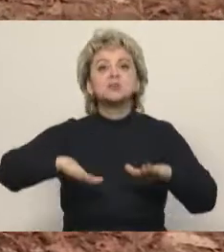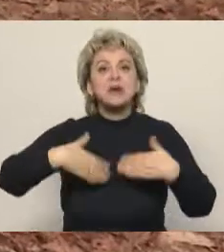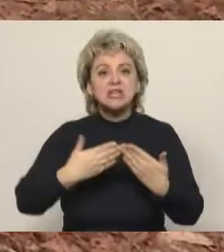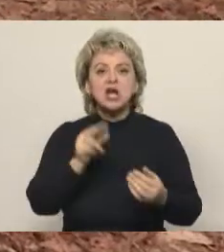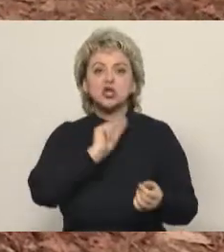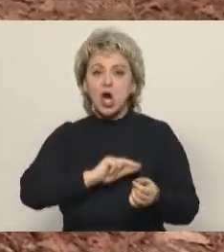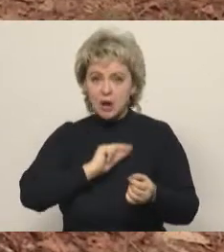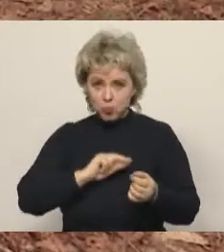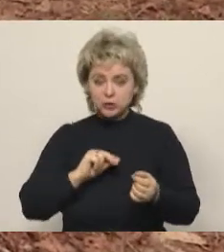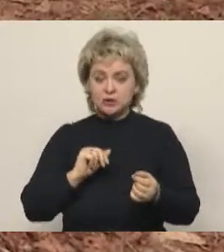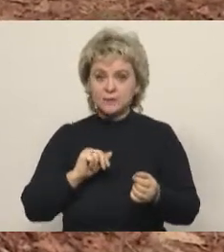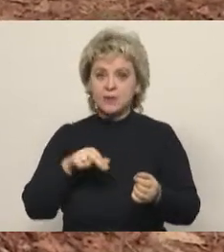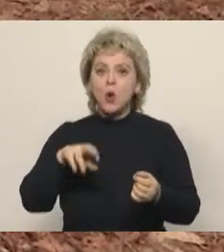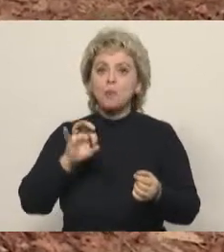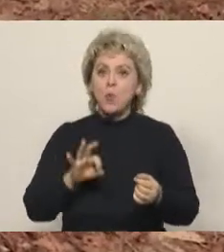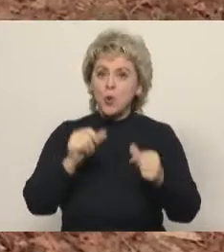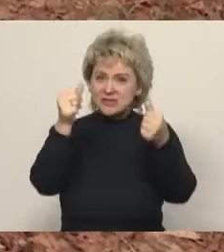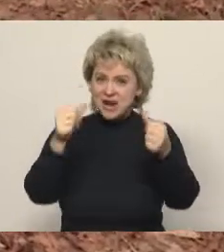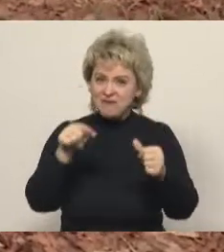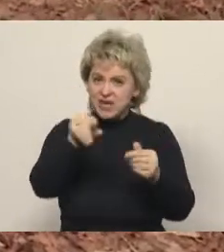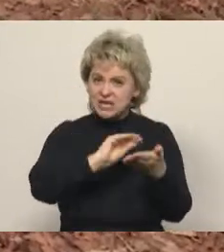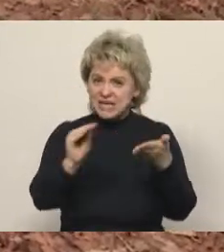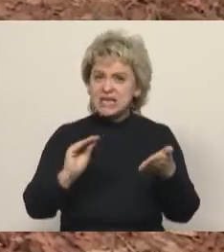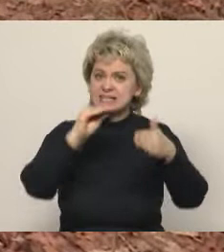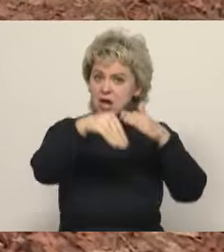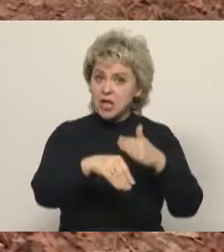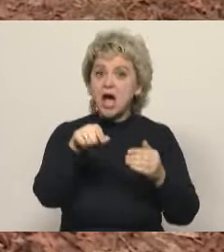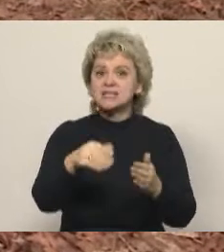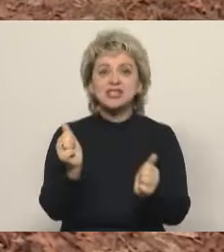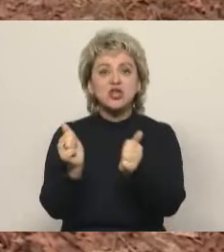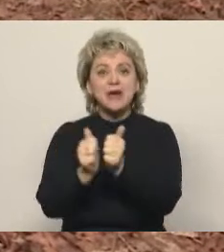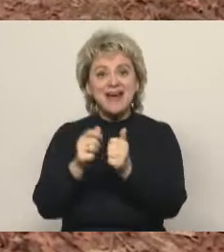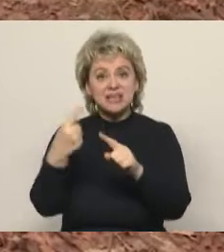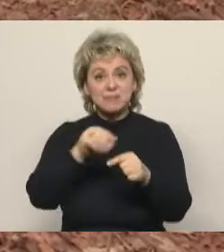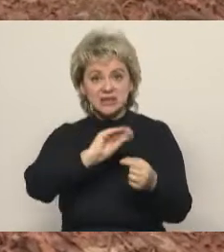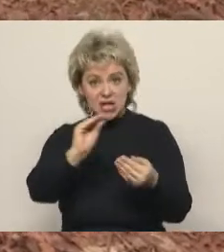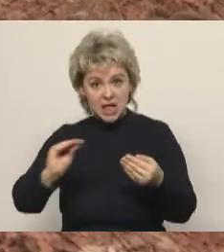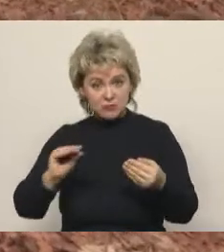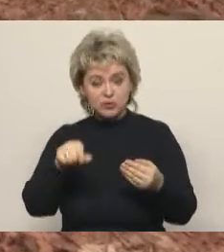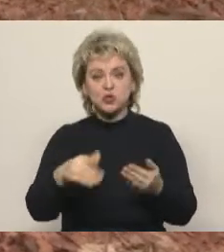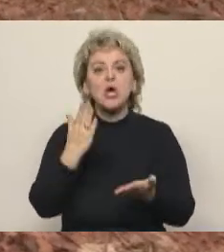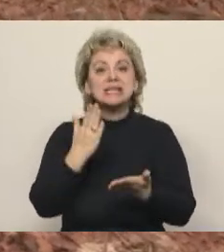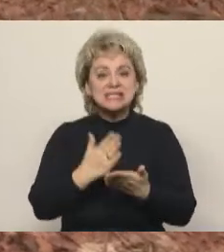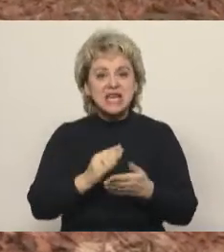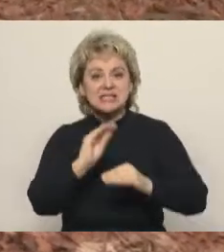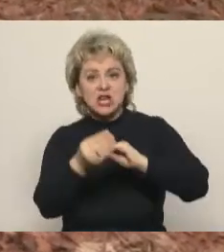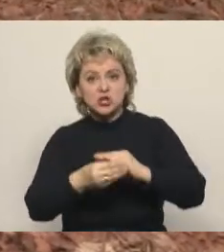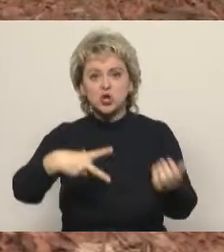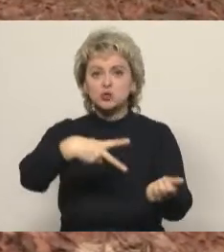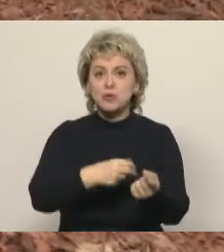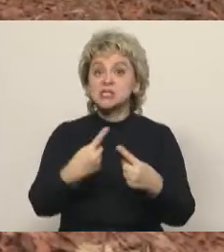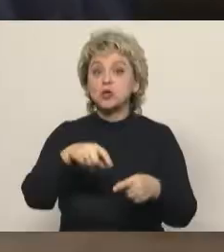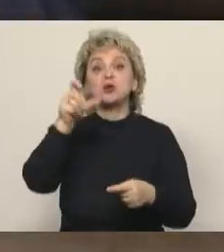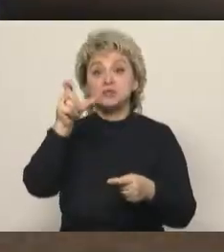предложением работы по трафаретам или закладчикам, а вот здесь, прямо рядом с этой надписью, здесь лежит шприц,